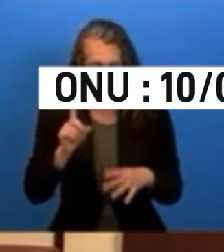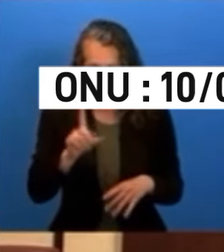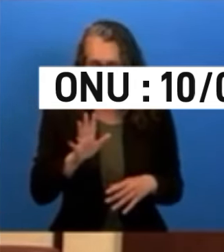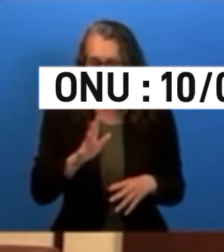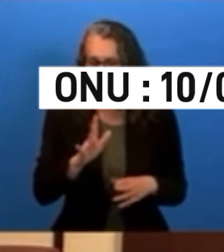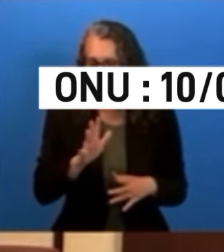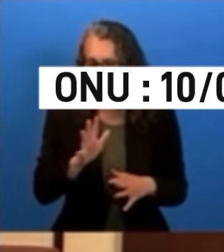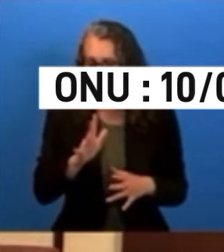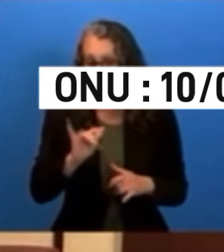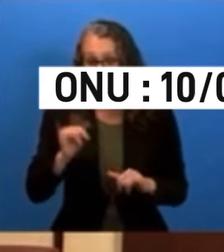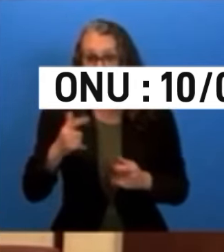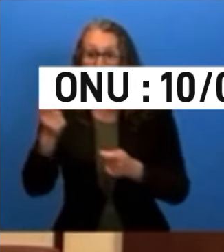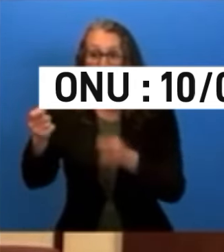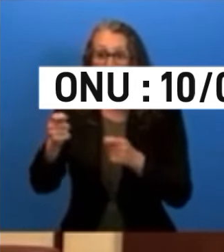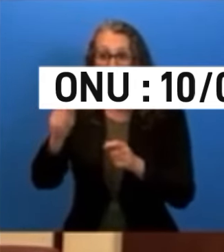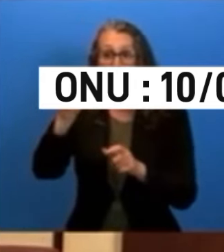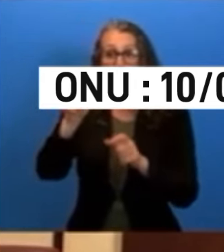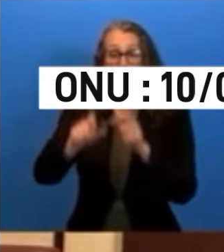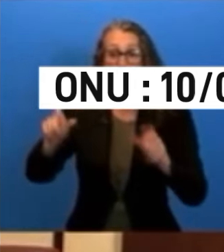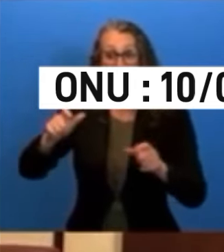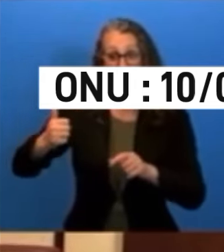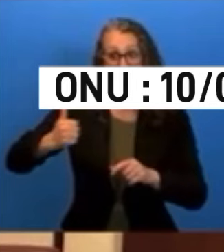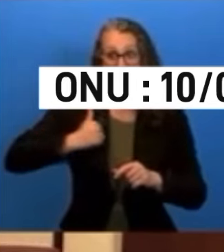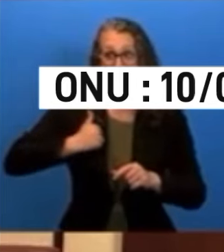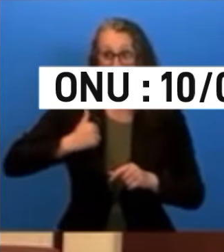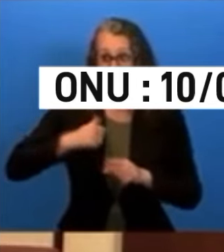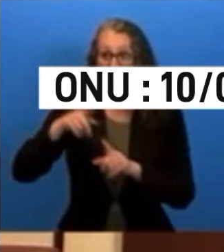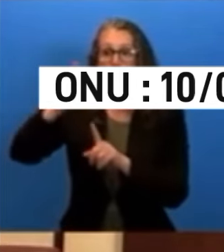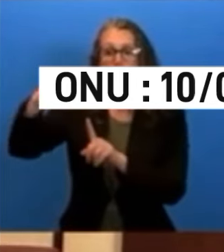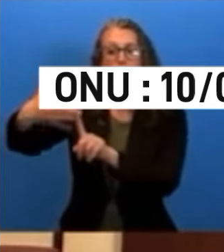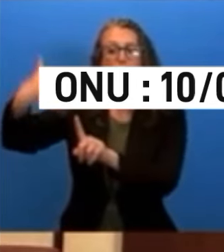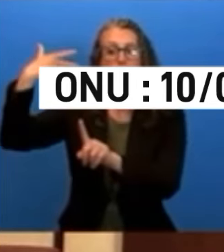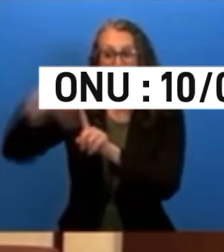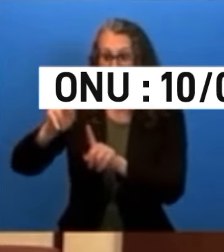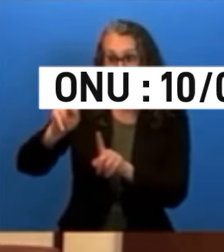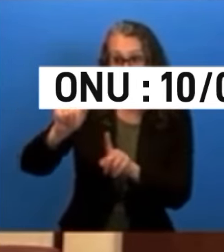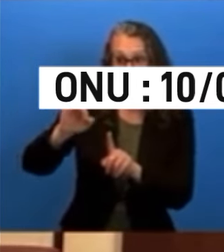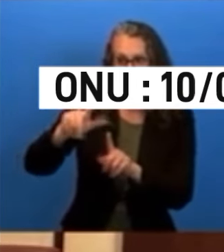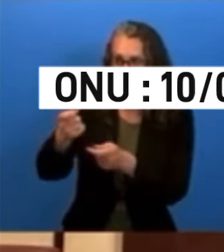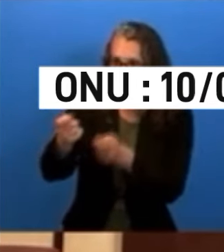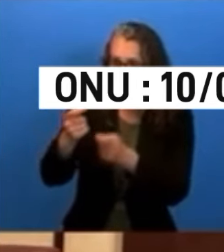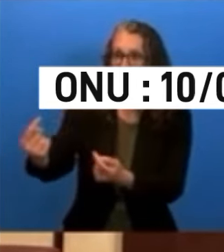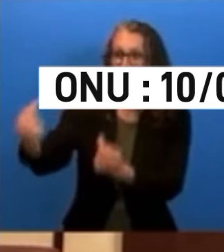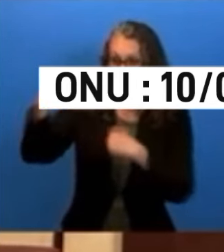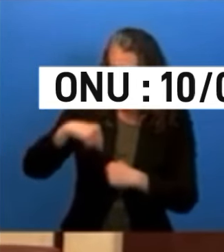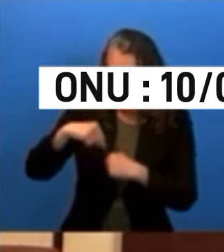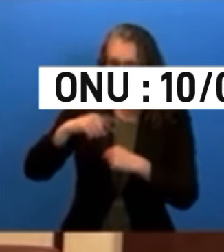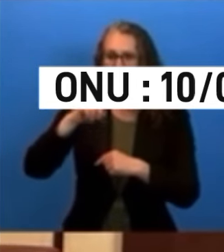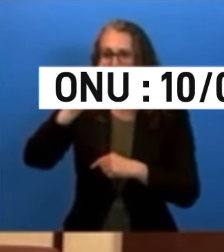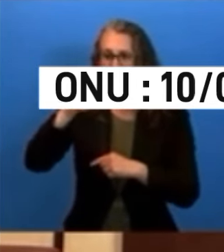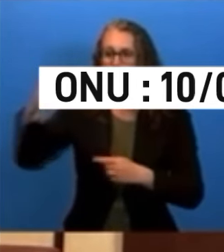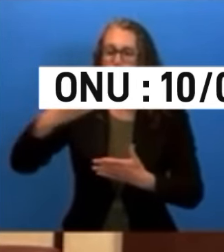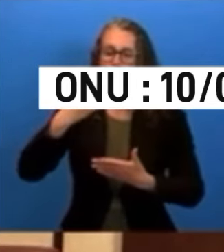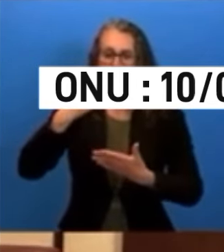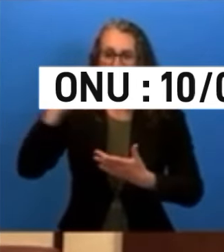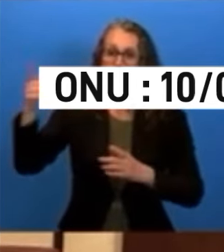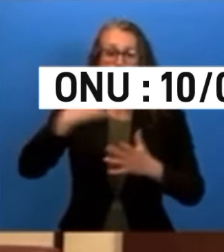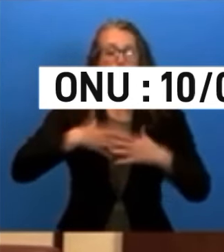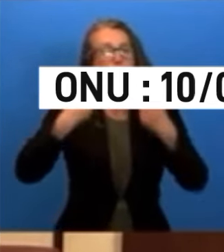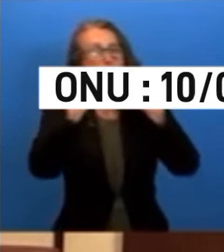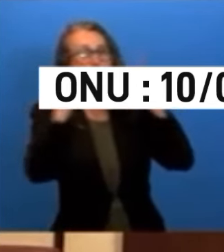المثال تقوم الحكومة الجزائرية بملاحقة المواطنين الكنديين